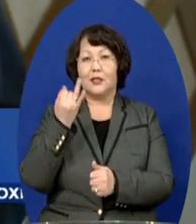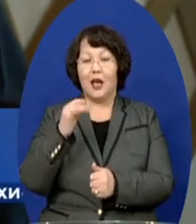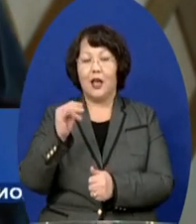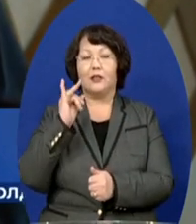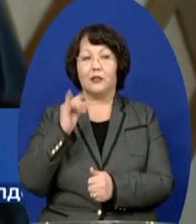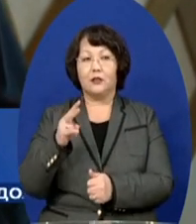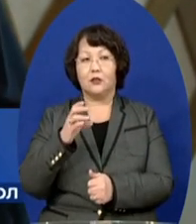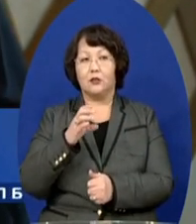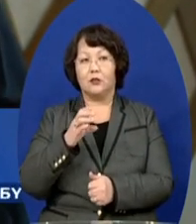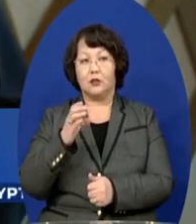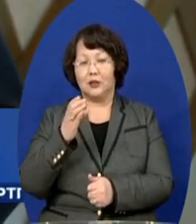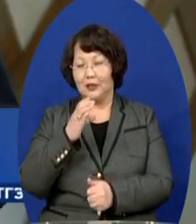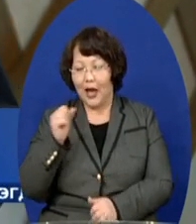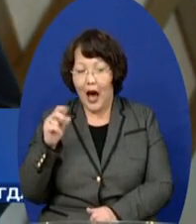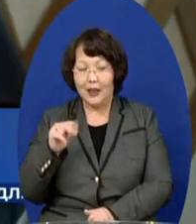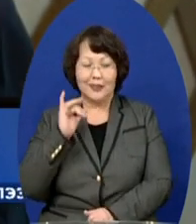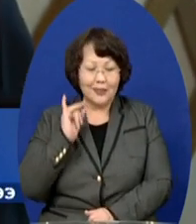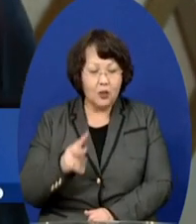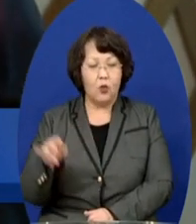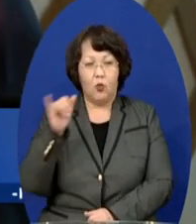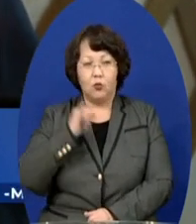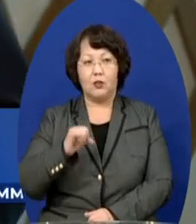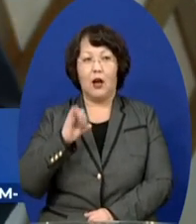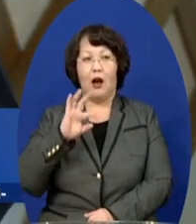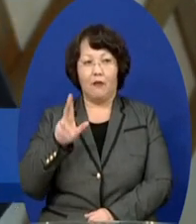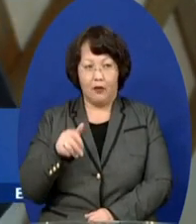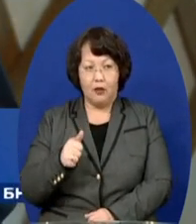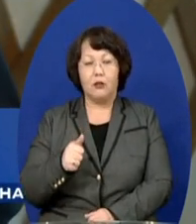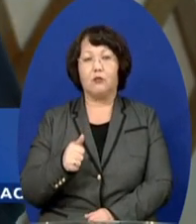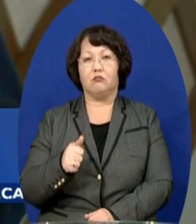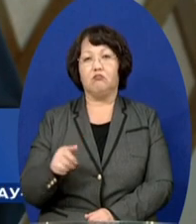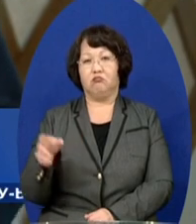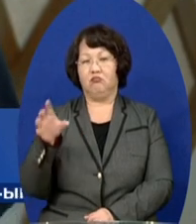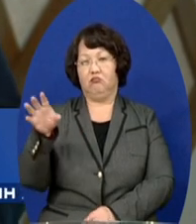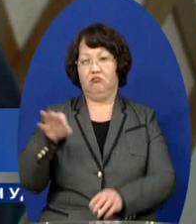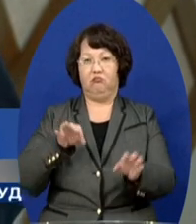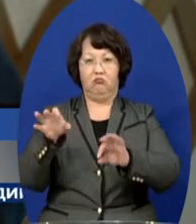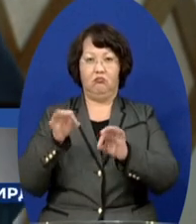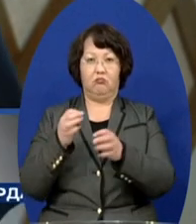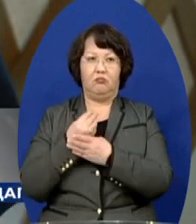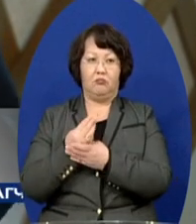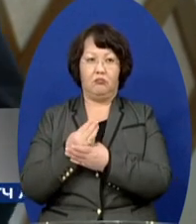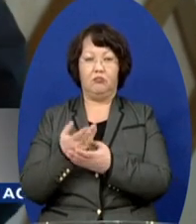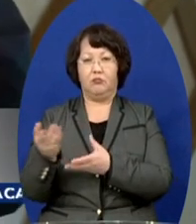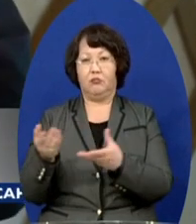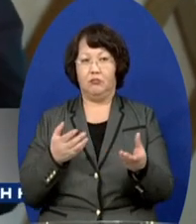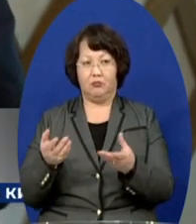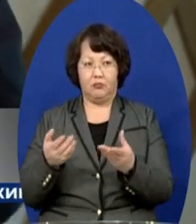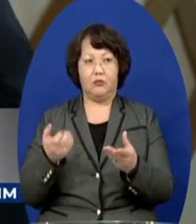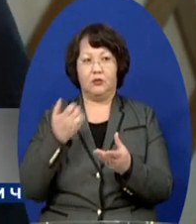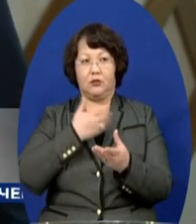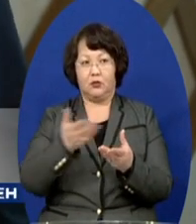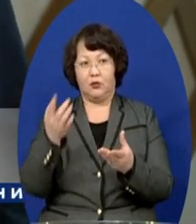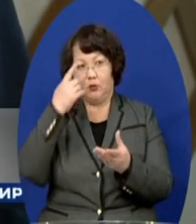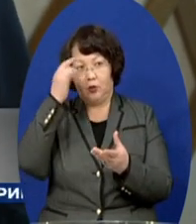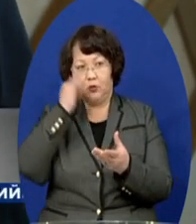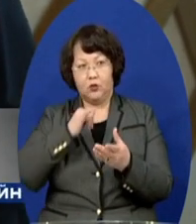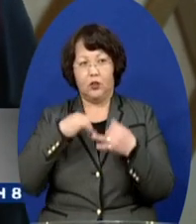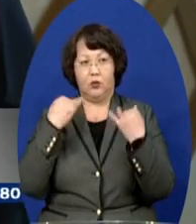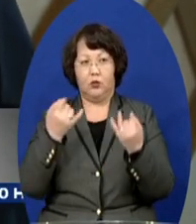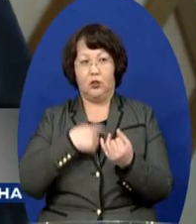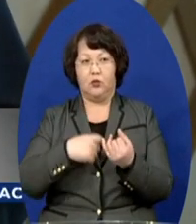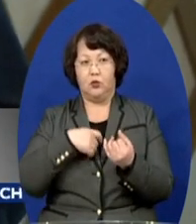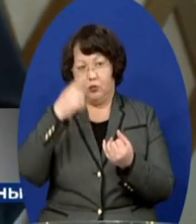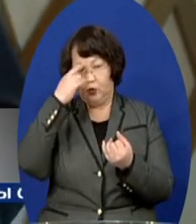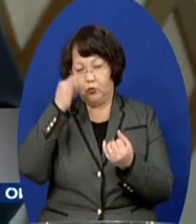улсын аварга малчин, улсын аварга сайлчин, улсын аварга тарайлмч, тарайлмч хамт олноор чалгарсан та бүхэндээ Монгол Улсын Их Хурлын